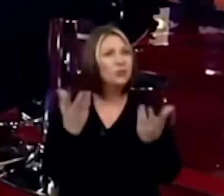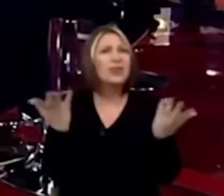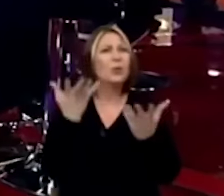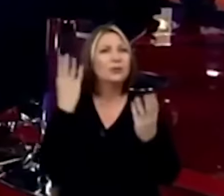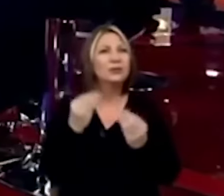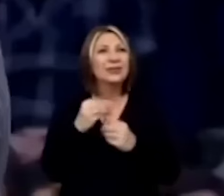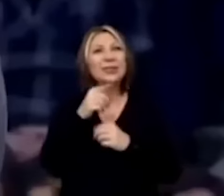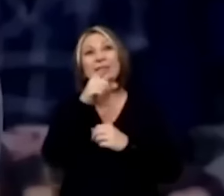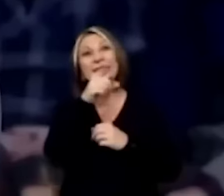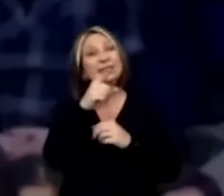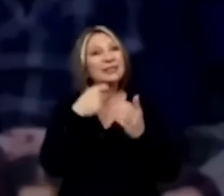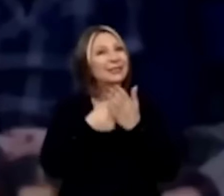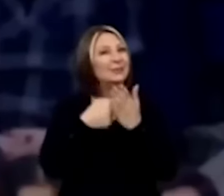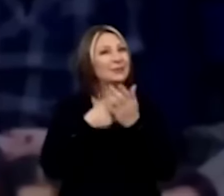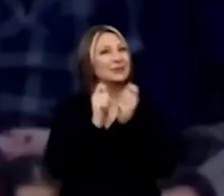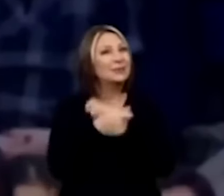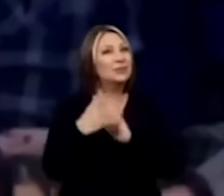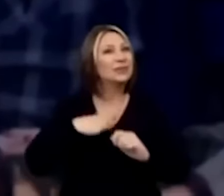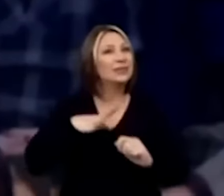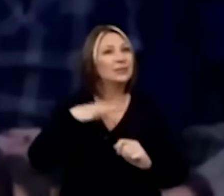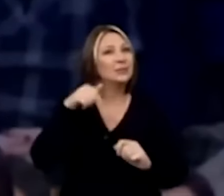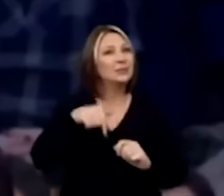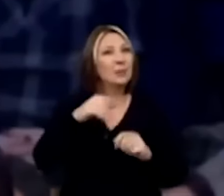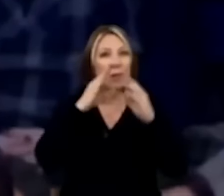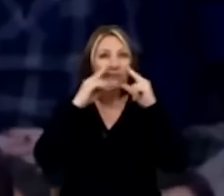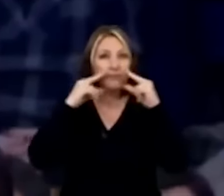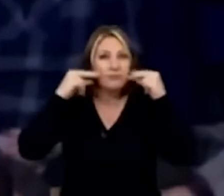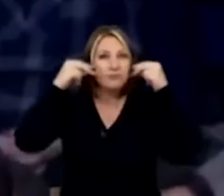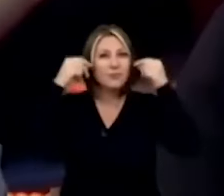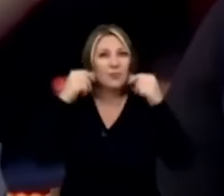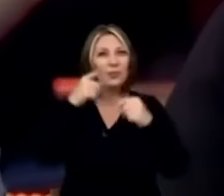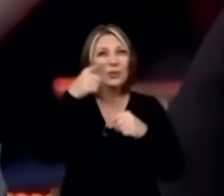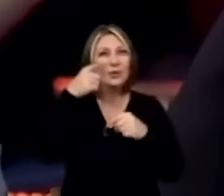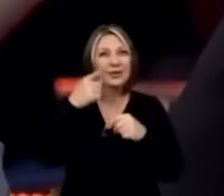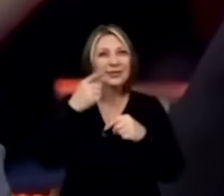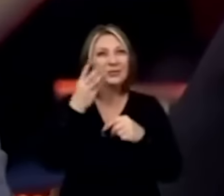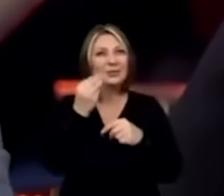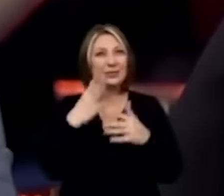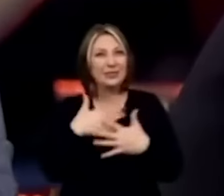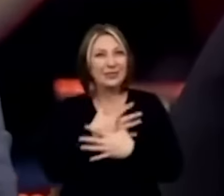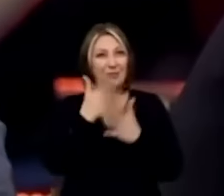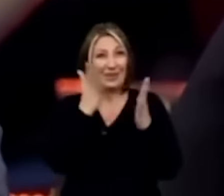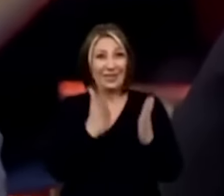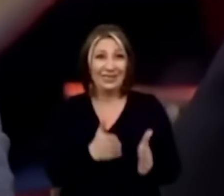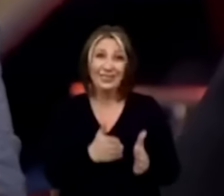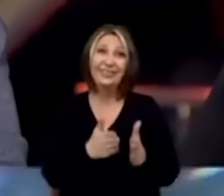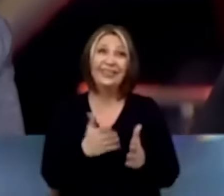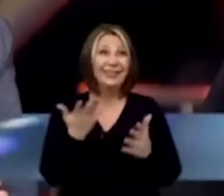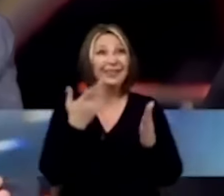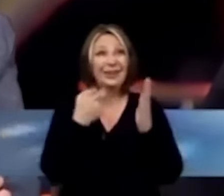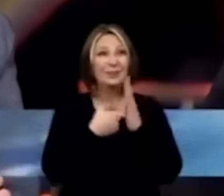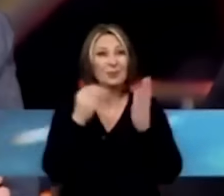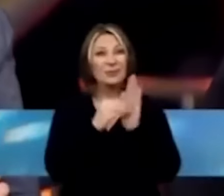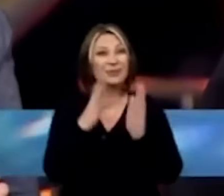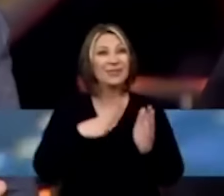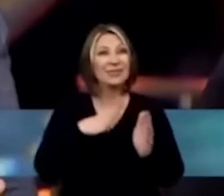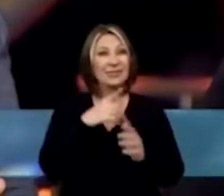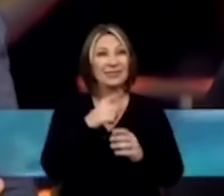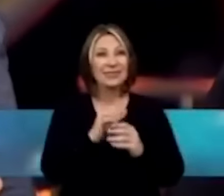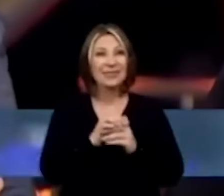olursa olur. Kerim, siz isminizi ne koyardınız? Bugünkü pala bıyıklarınız, ufarak ve çok seksi bedeninizle ne koyardınız